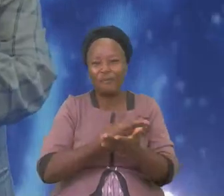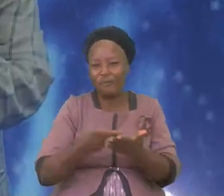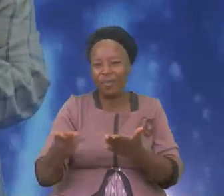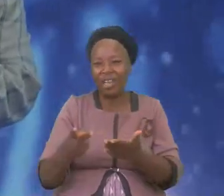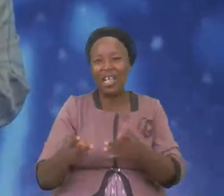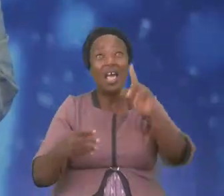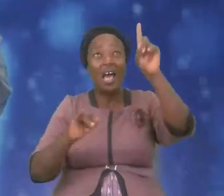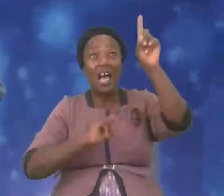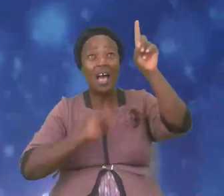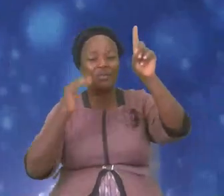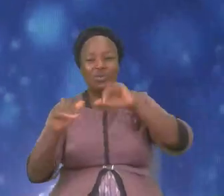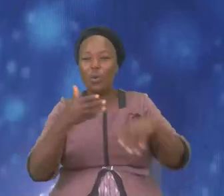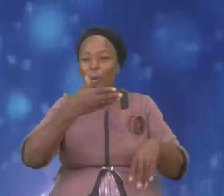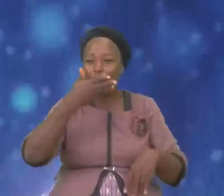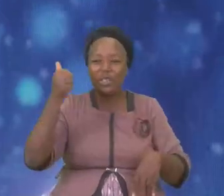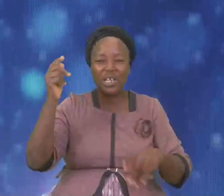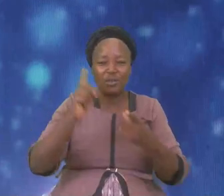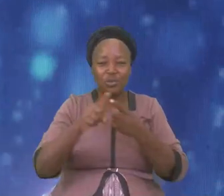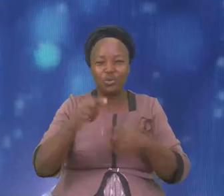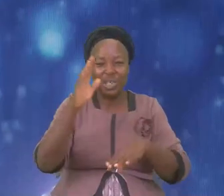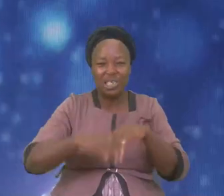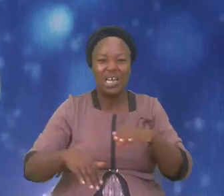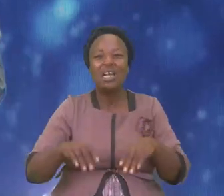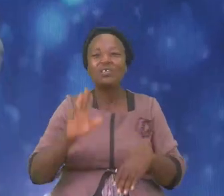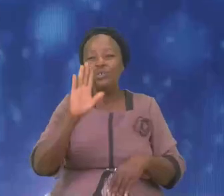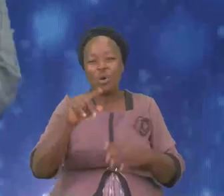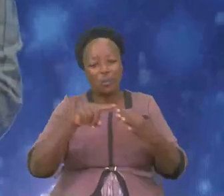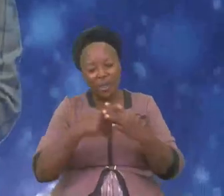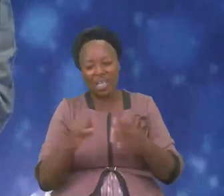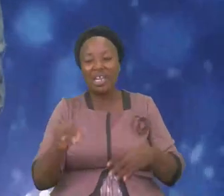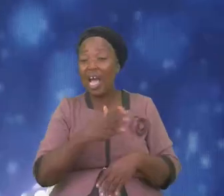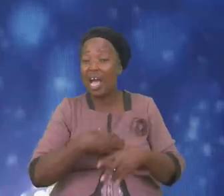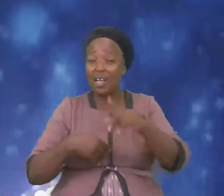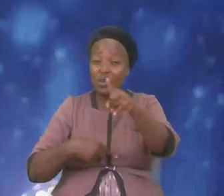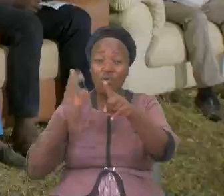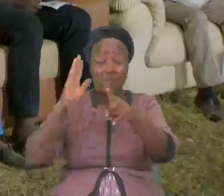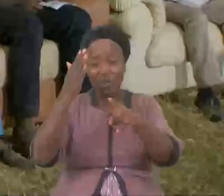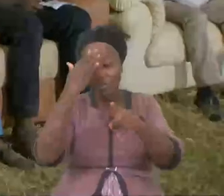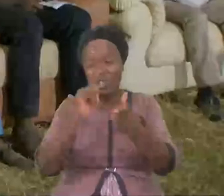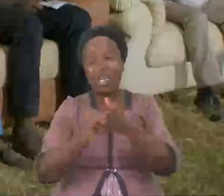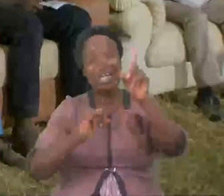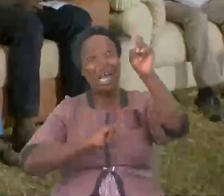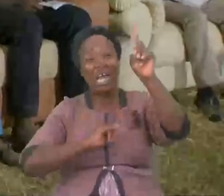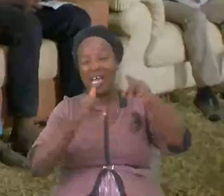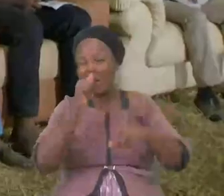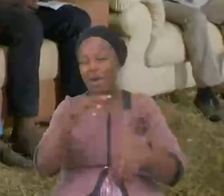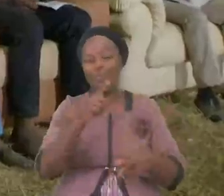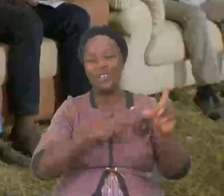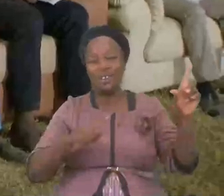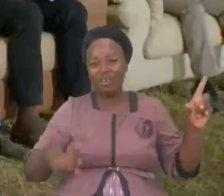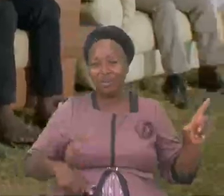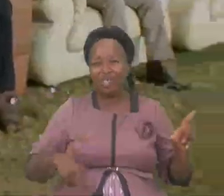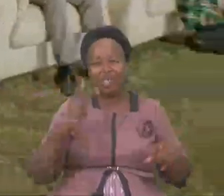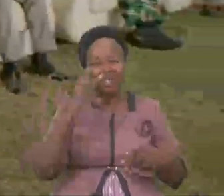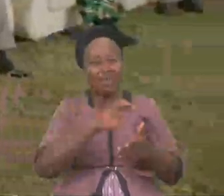vous ferai de meilleur, de plus de bien qu'autrefois. Et vous saurez que je suis l'Éternel.